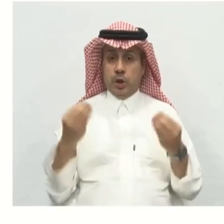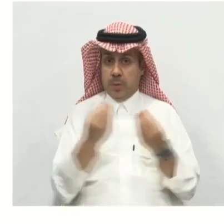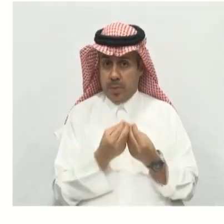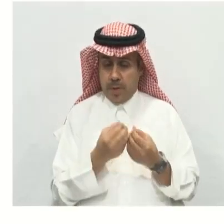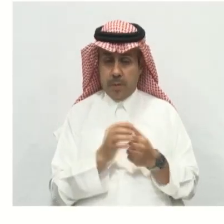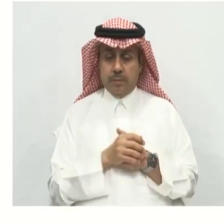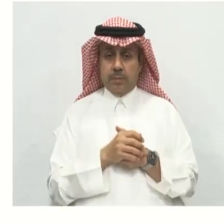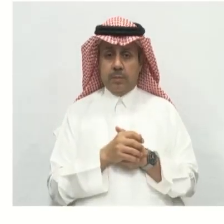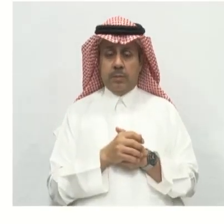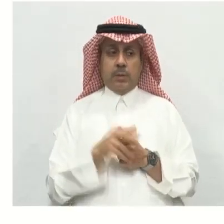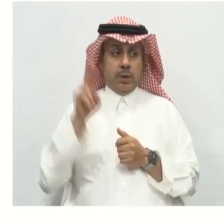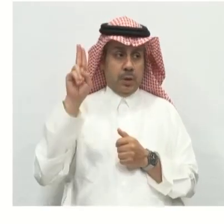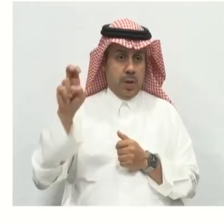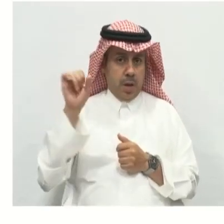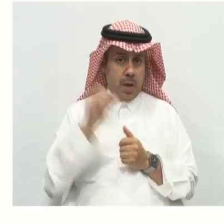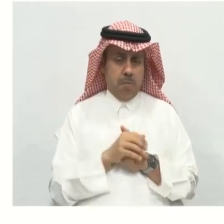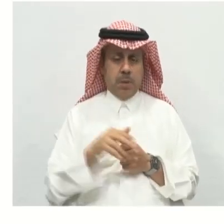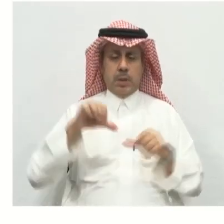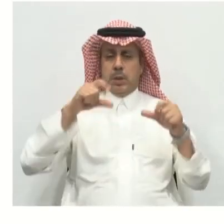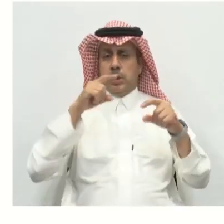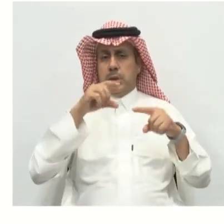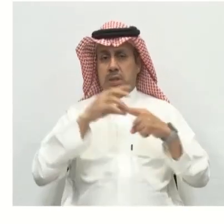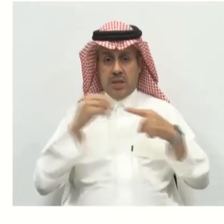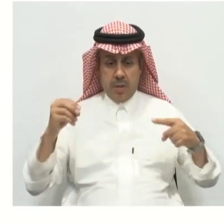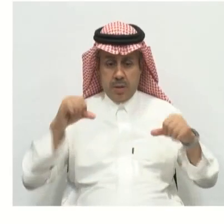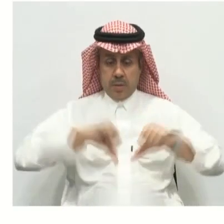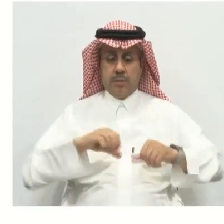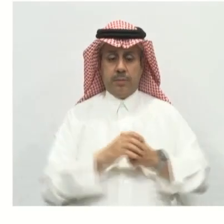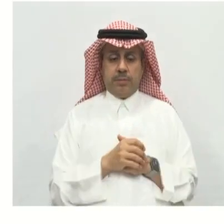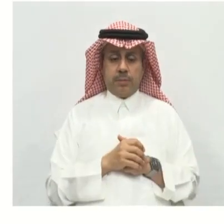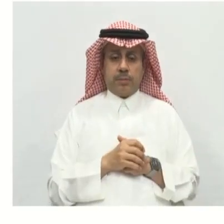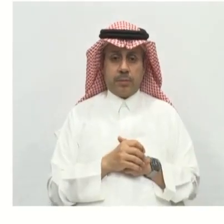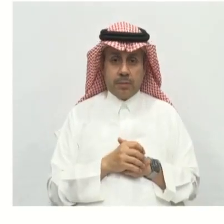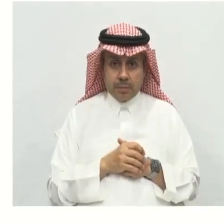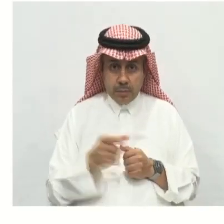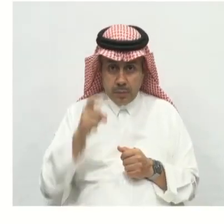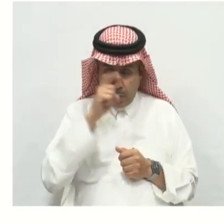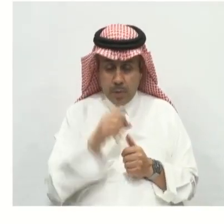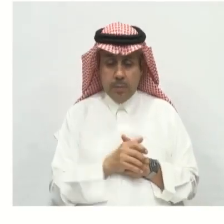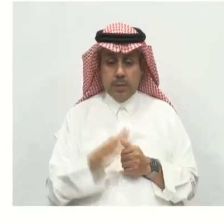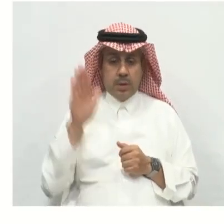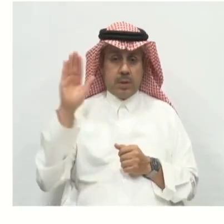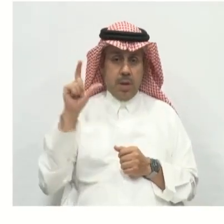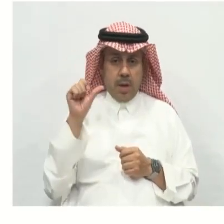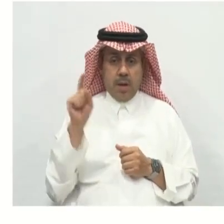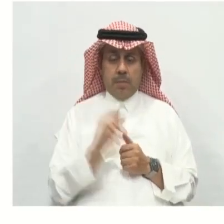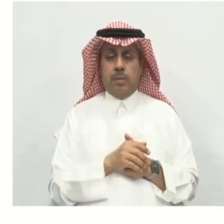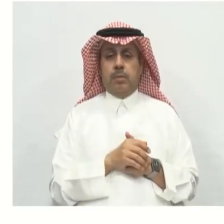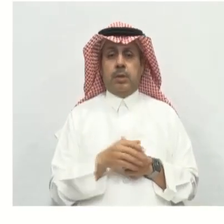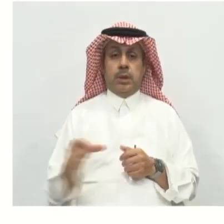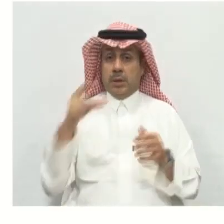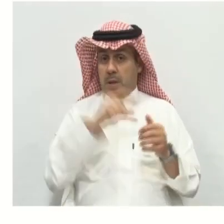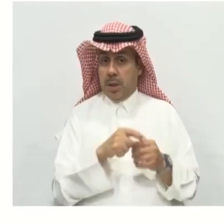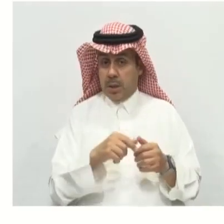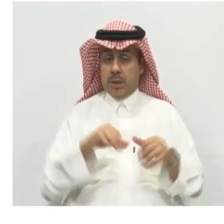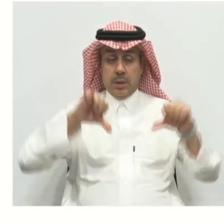بعض يكون التقييم لها سلبي على الرغم من ان كلمه اسليب نايم في مراجعه الفيلم تمثل دلاله سلبيه